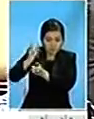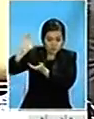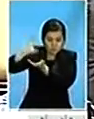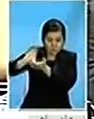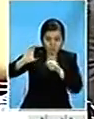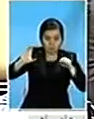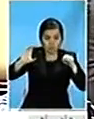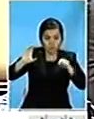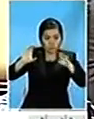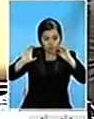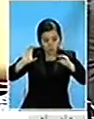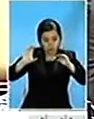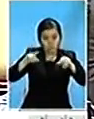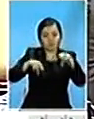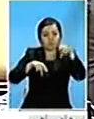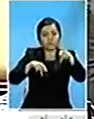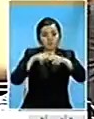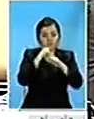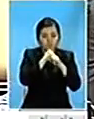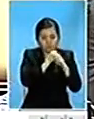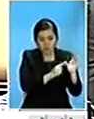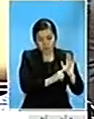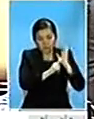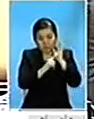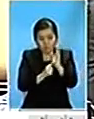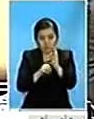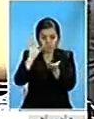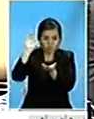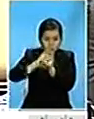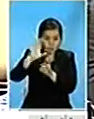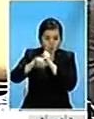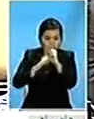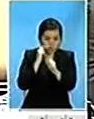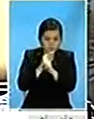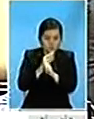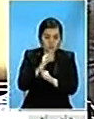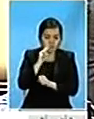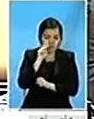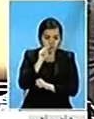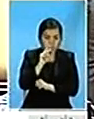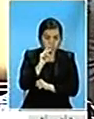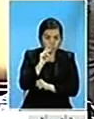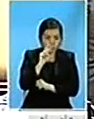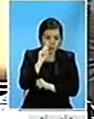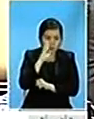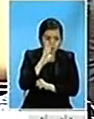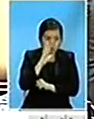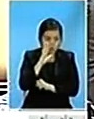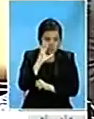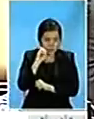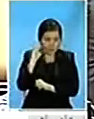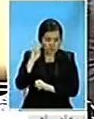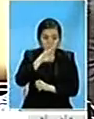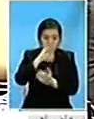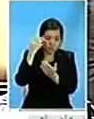ราเชื่อว่าเรากำลังเสนอให้มีการพิจารณางบประมาณประจำปี2566ซึ่งถ้าหากว่างบประมาณเหล่านั้นส